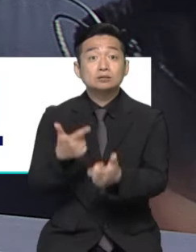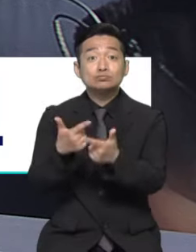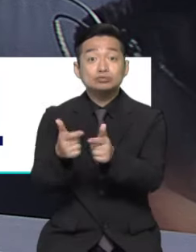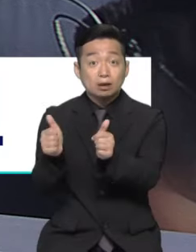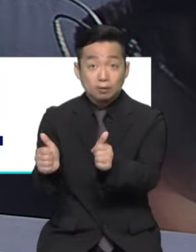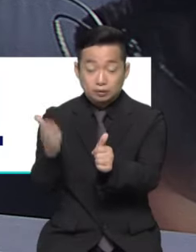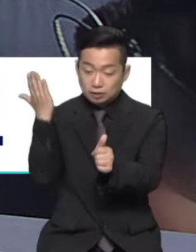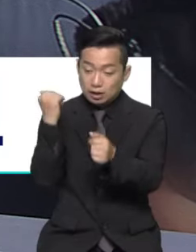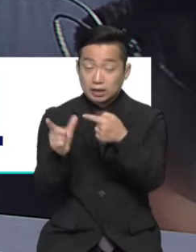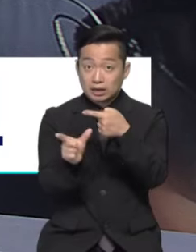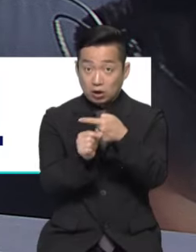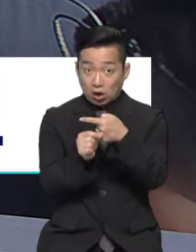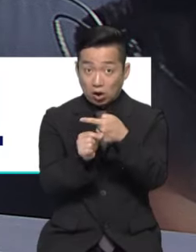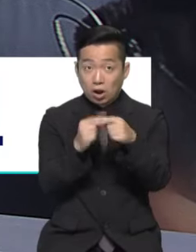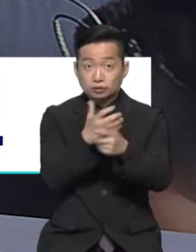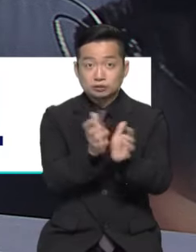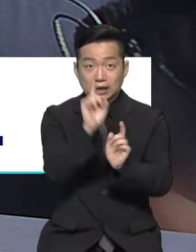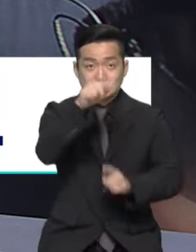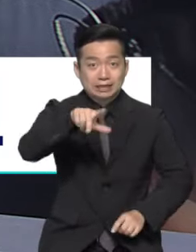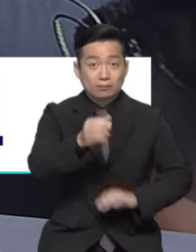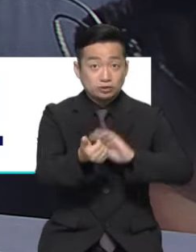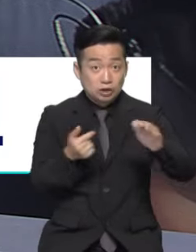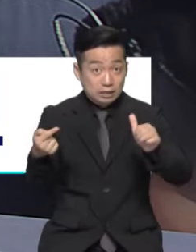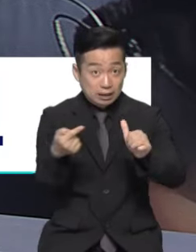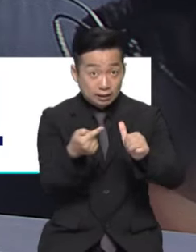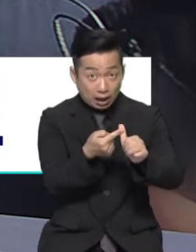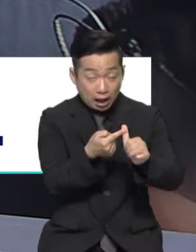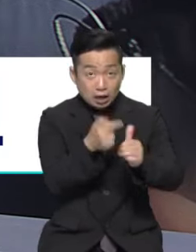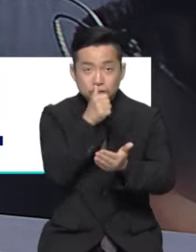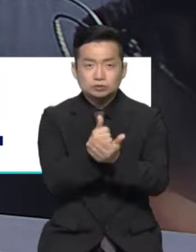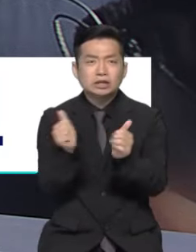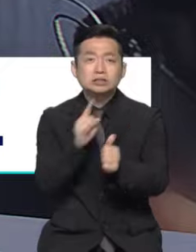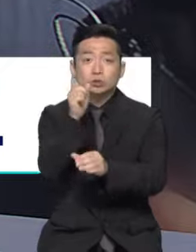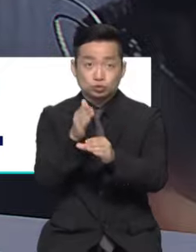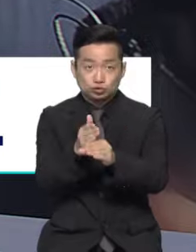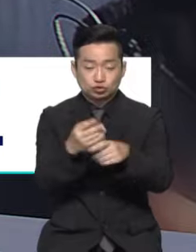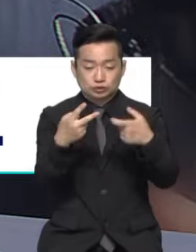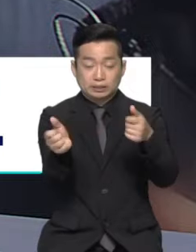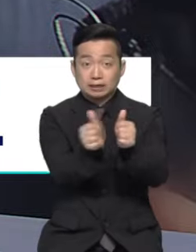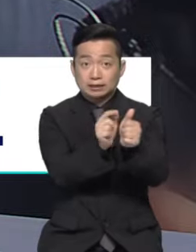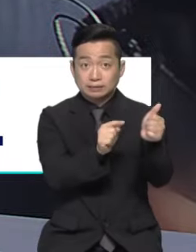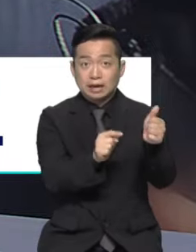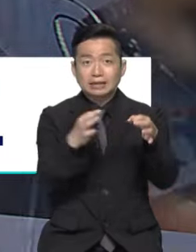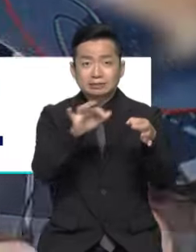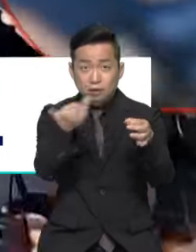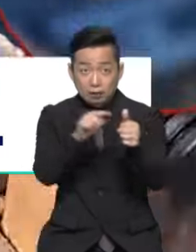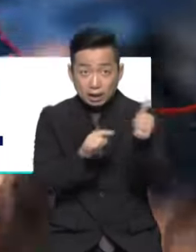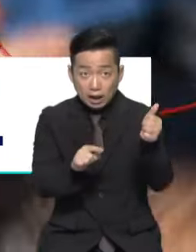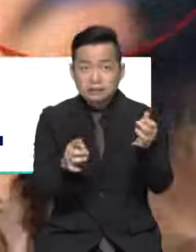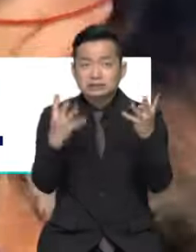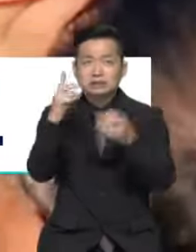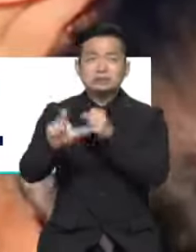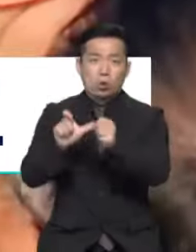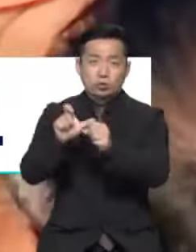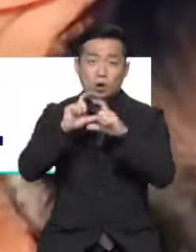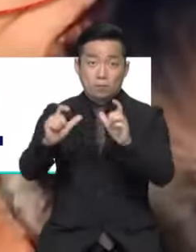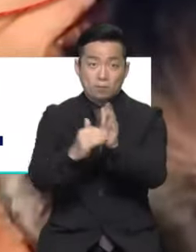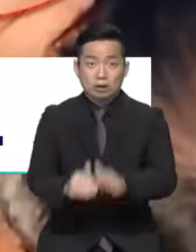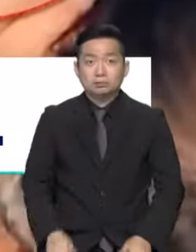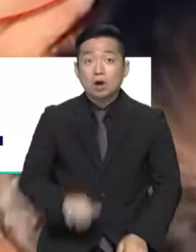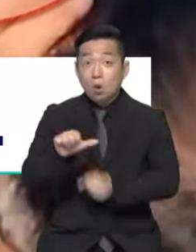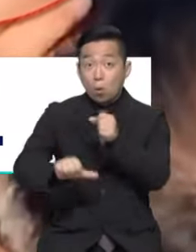부산지법이 지난 1월 민주당 이재명 전 대표를 흉기로 찌른 혐의 등으로 기소된 60대 김모 씨에게 징역 15년을